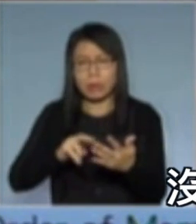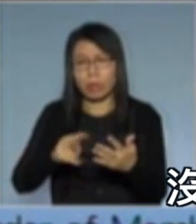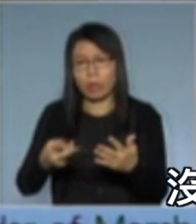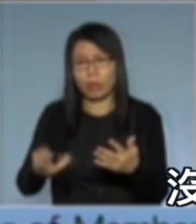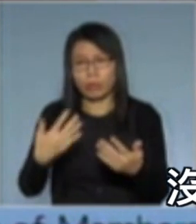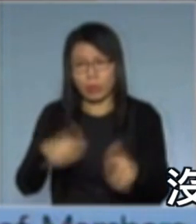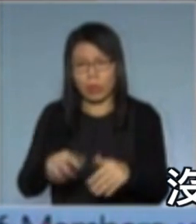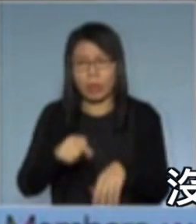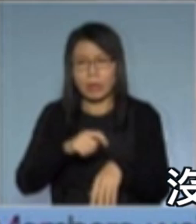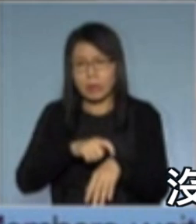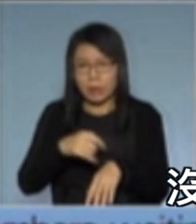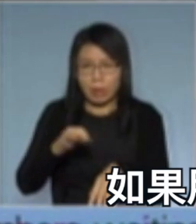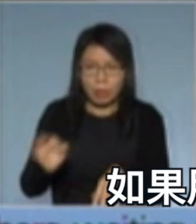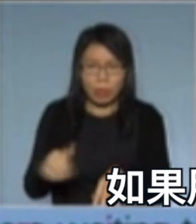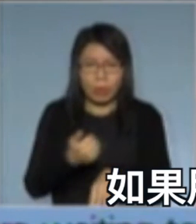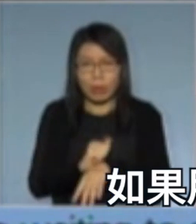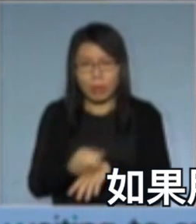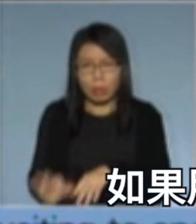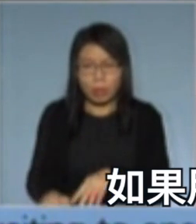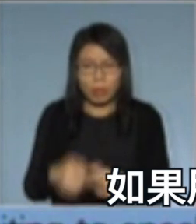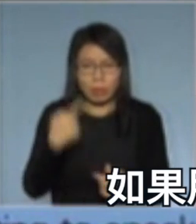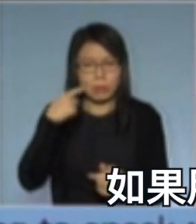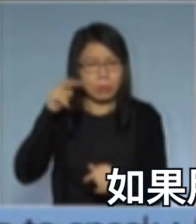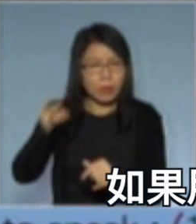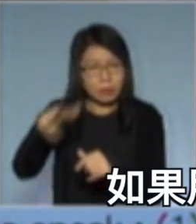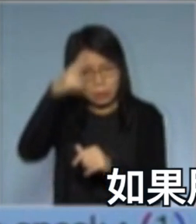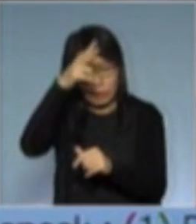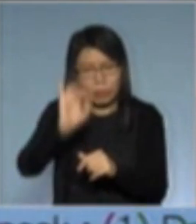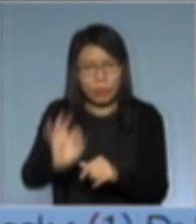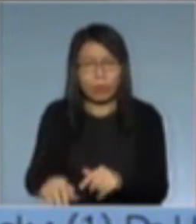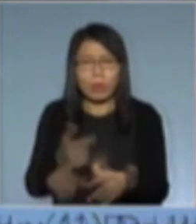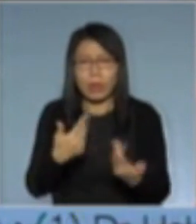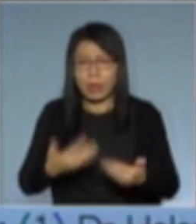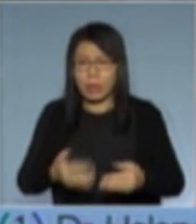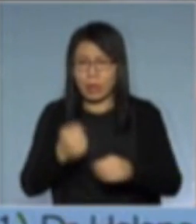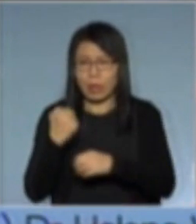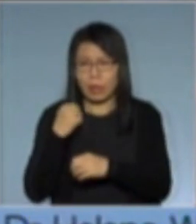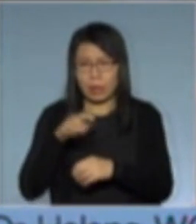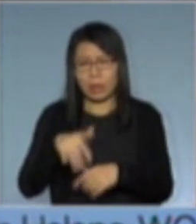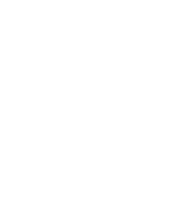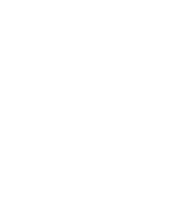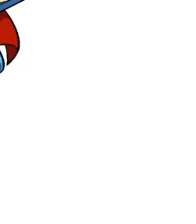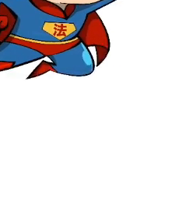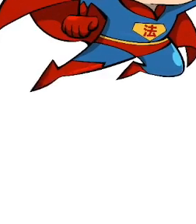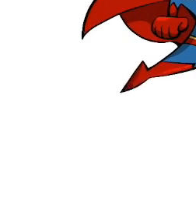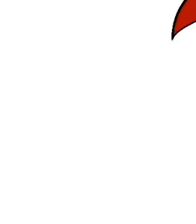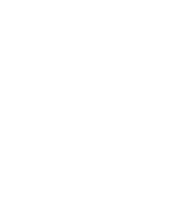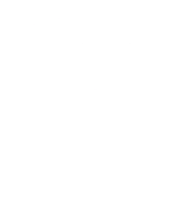間冇咗能力去監察政府，如果用你哋而家嘅方法監察政府，嘥氣啦，收檔啦。